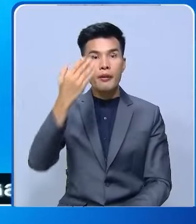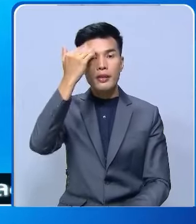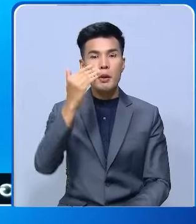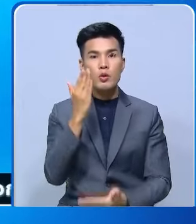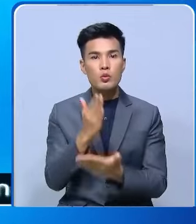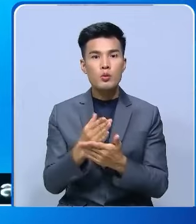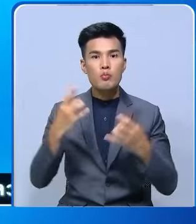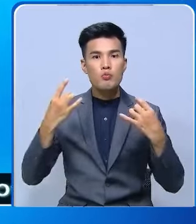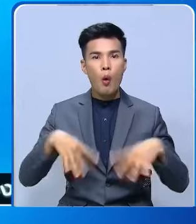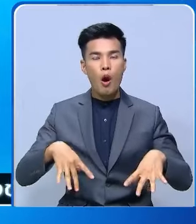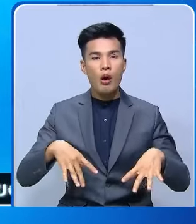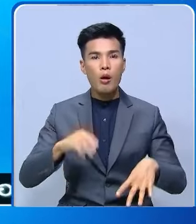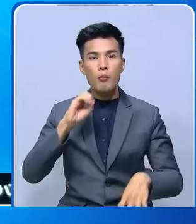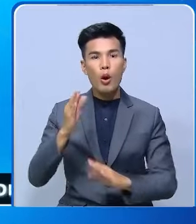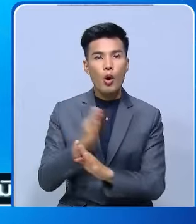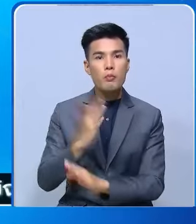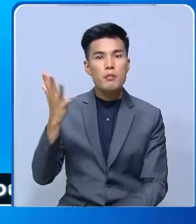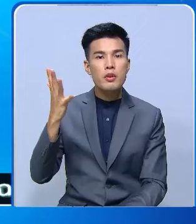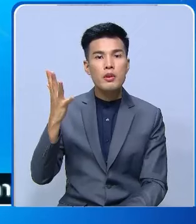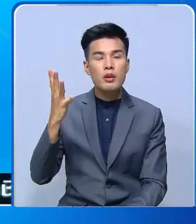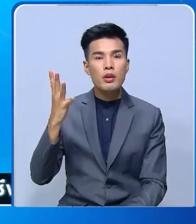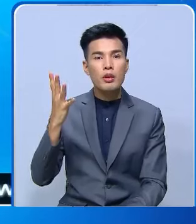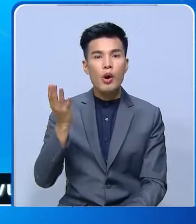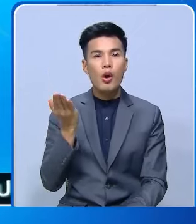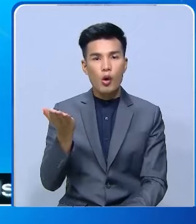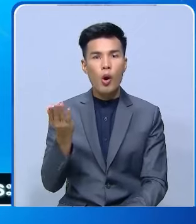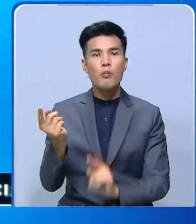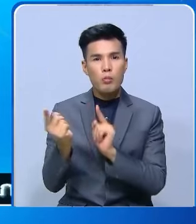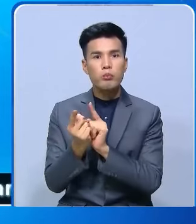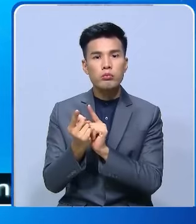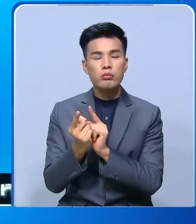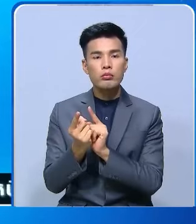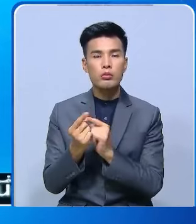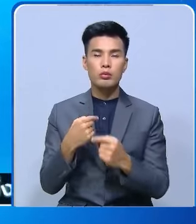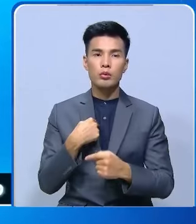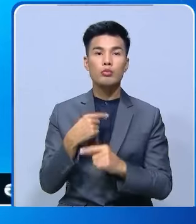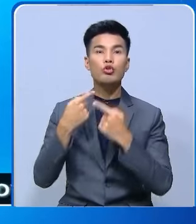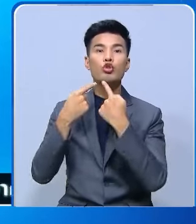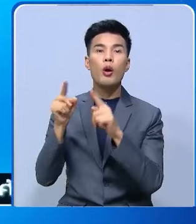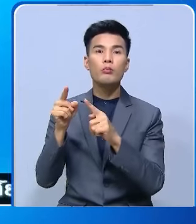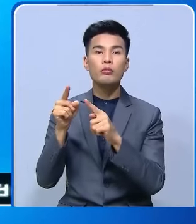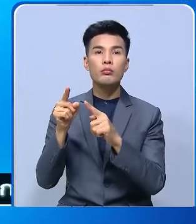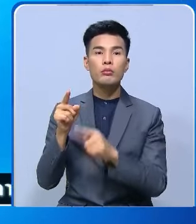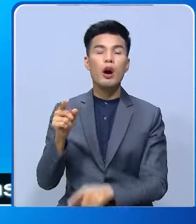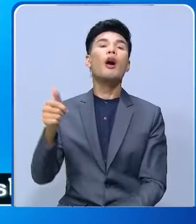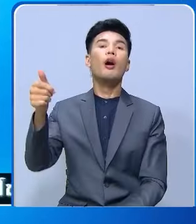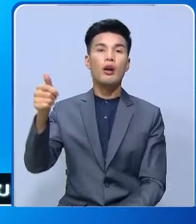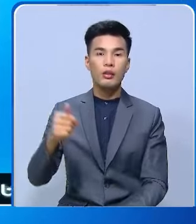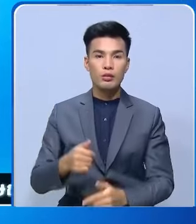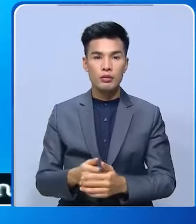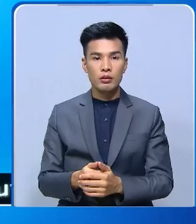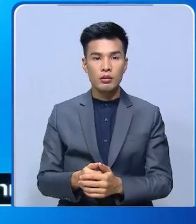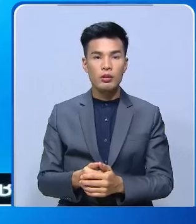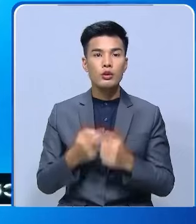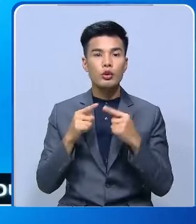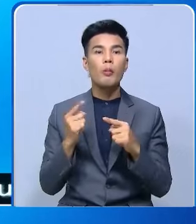งานมั่วซั่แบบนี้ไม่แจ้งล่วงหน้ากลับมาขอพบตัวหน่อยนะทำให้คุณโบตอบกลับสั้นๆว่าเออก็ไม่รู้จะ